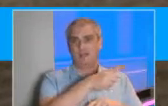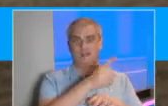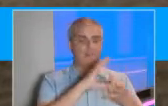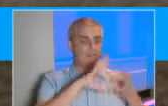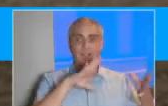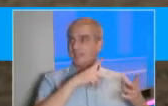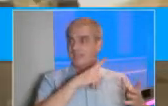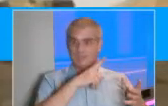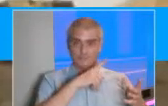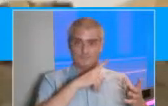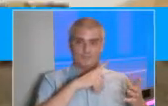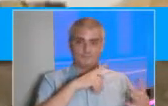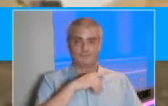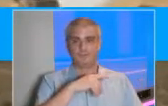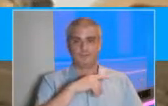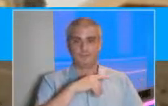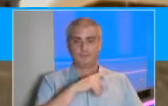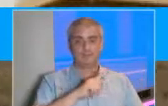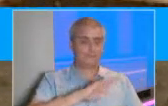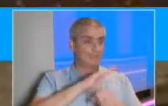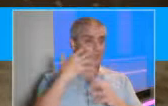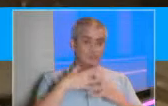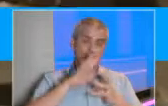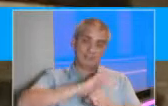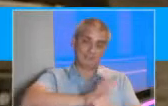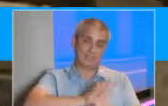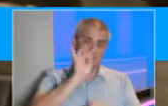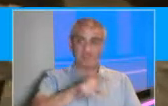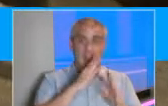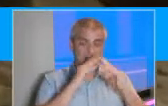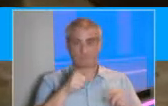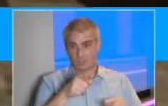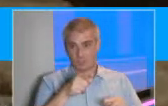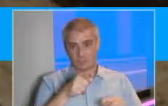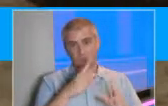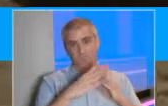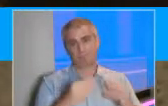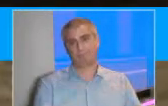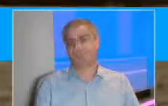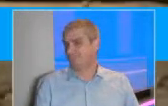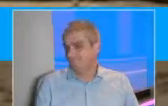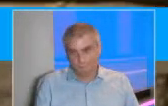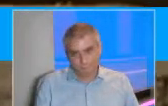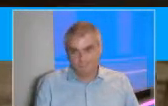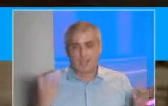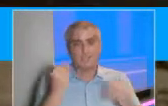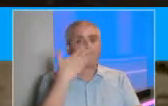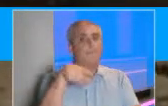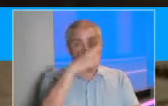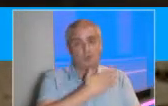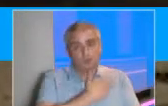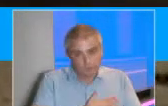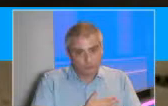שהנתק הזה, הסנקציות של ארצות הברית השיטה על לבנון בעצם התפוררו. כלומר, הרבה מדינות